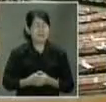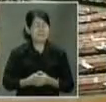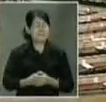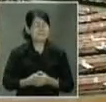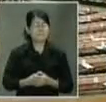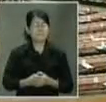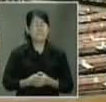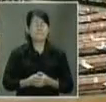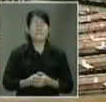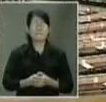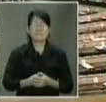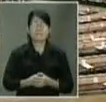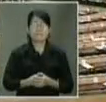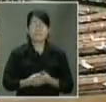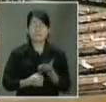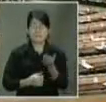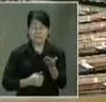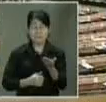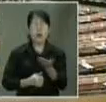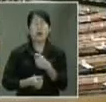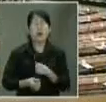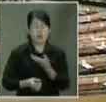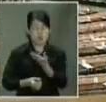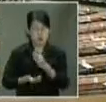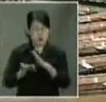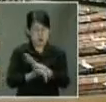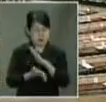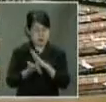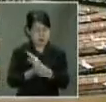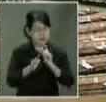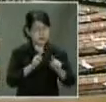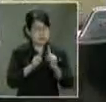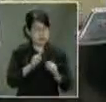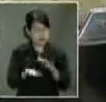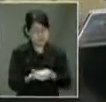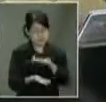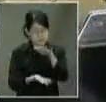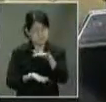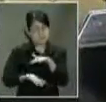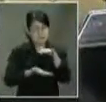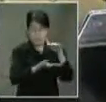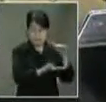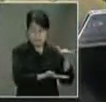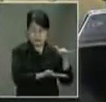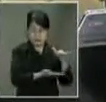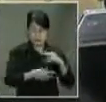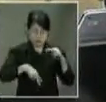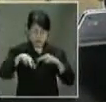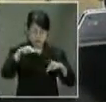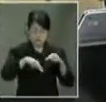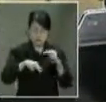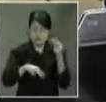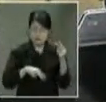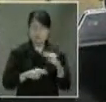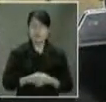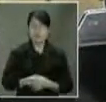ท่านสุพงศ์ครับช่วยส่งเอกสารภาพที่ชี้แจงให้สภาด้วยเพื่อจะได ้ท่าน